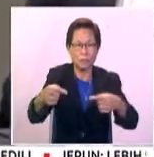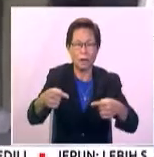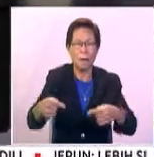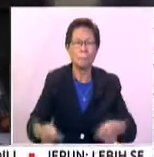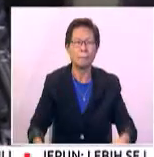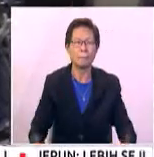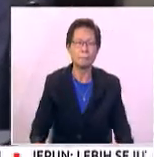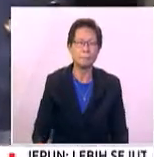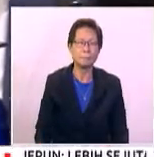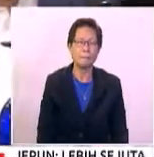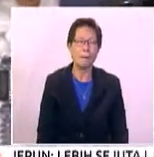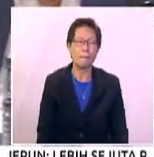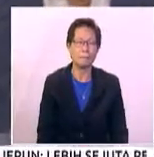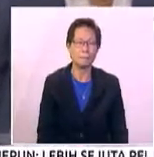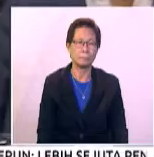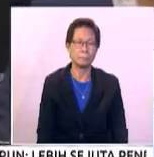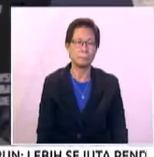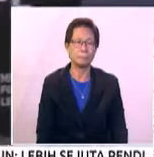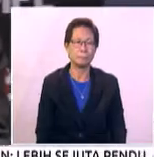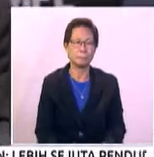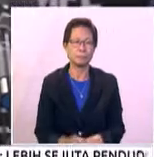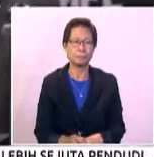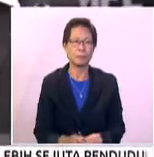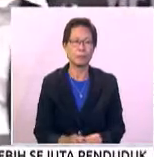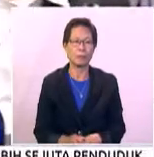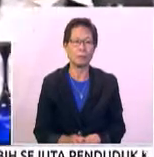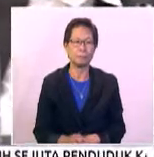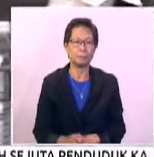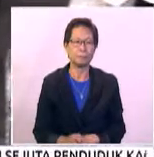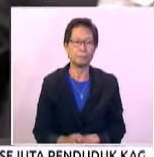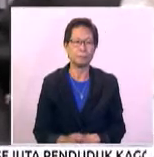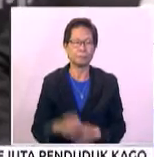Sebab misalnya satu kelab yang besar tu mungkin dia mendapat